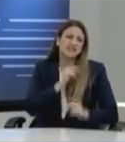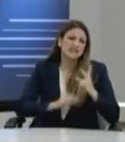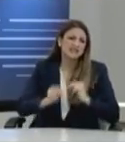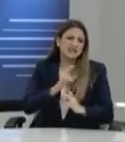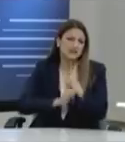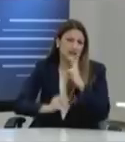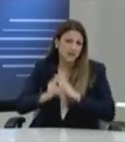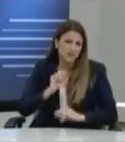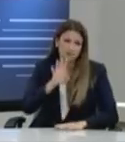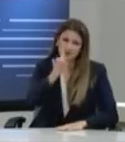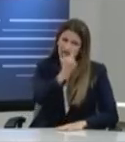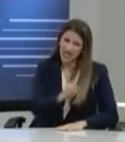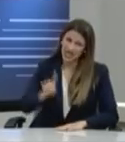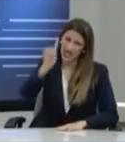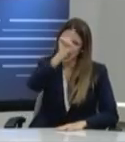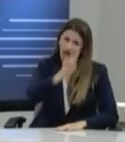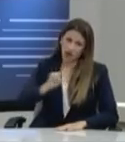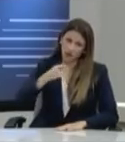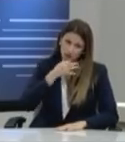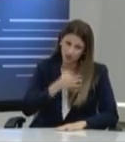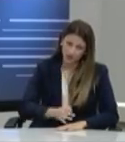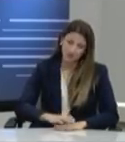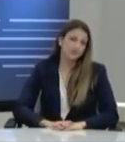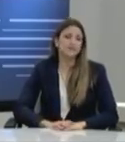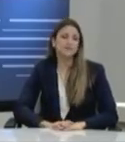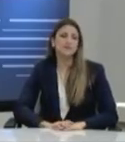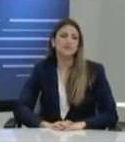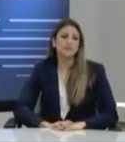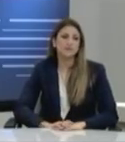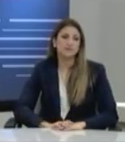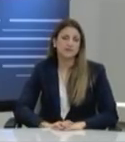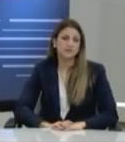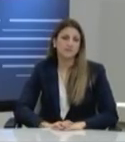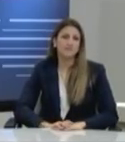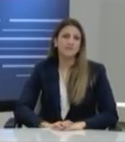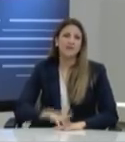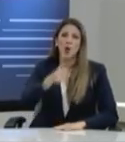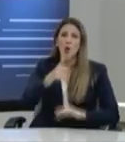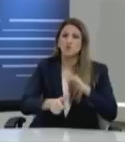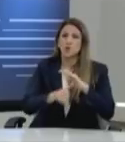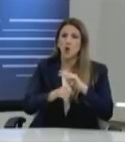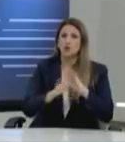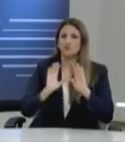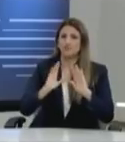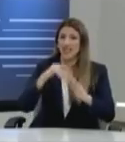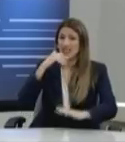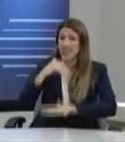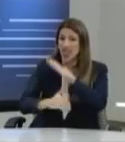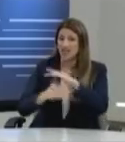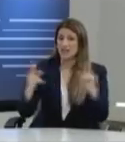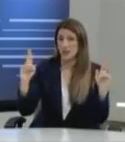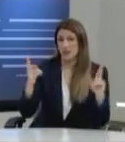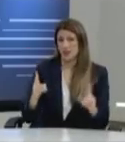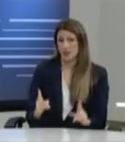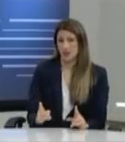ησυχία. Επειδή δείχνετε με αυτό το οποίο λέτε και μια στιγμή... Και να συντομεύουμε λίγο τη διαδικασία. Μισό λεπτό, δεν θα συντομεύσουμε τη διαδικασία, θα πάρουμε όσο λίγο χρειαζόμαστε, κύριε Πρόεδρε. Ναι.